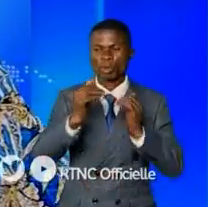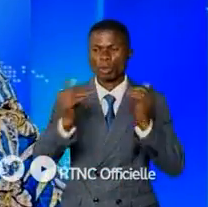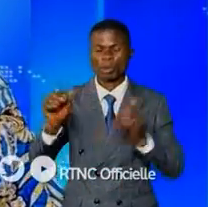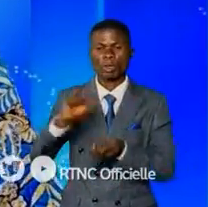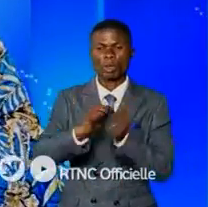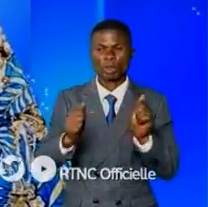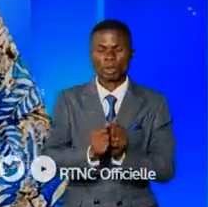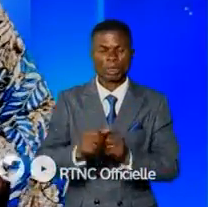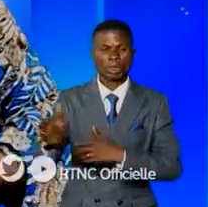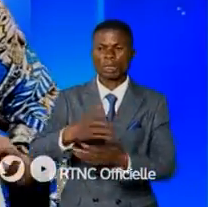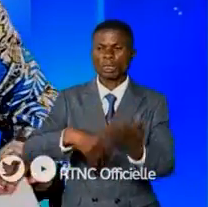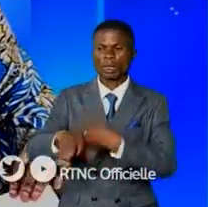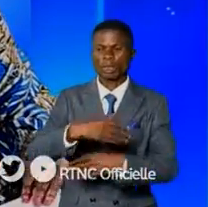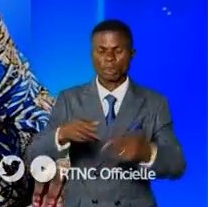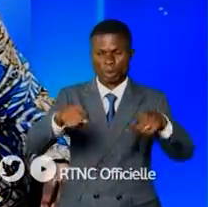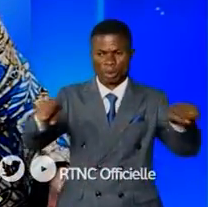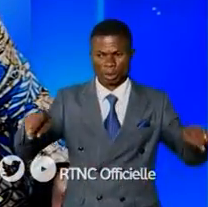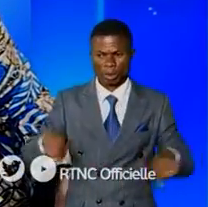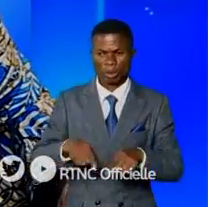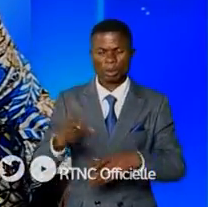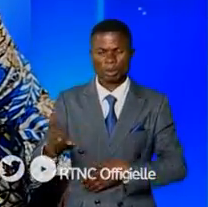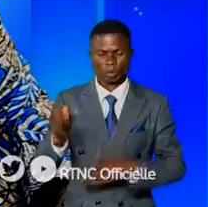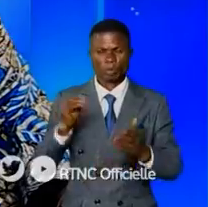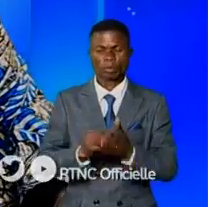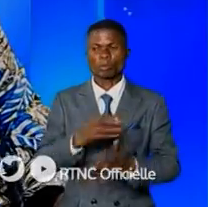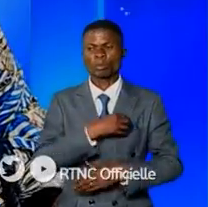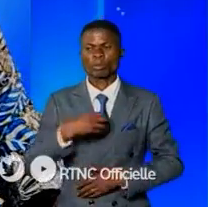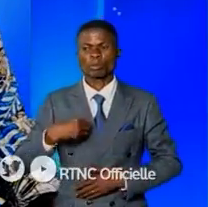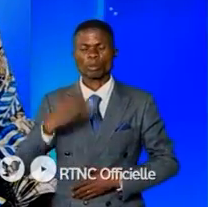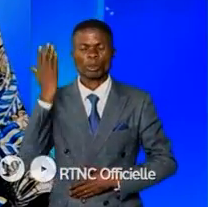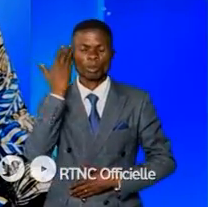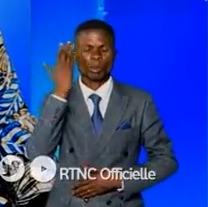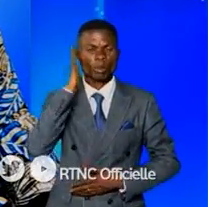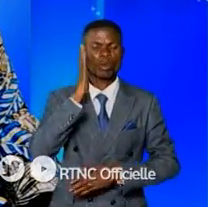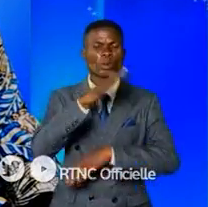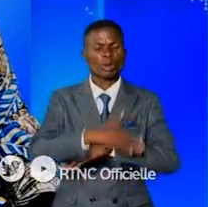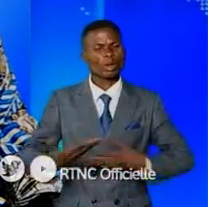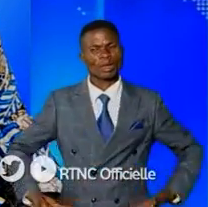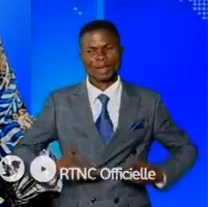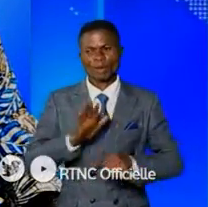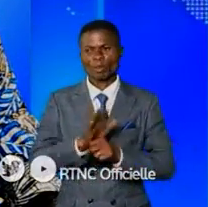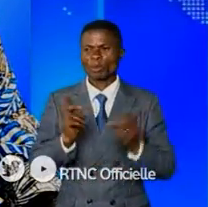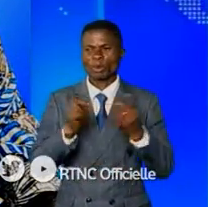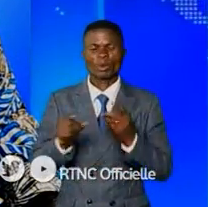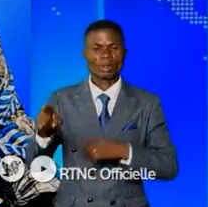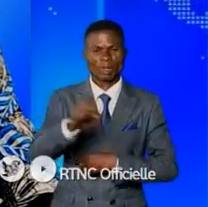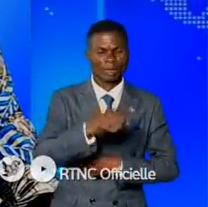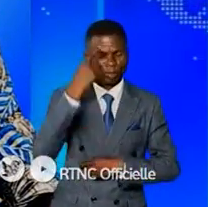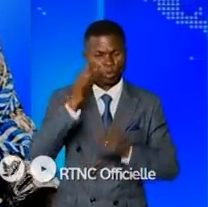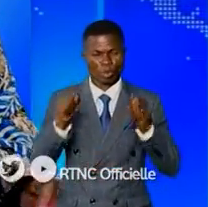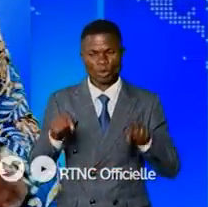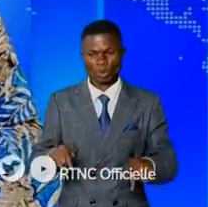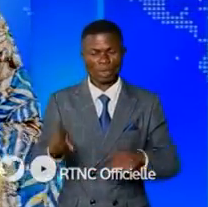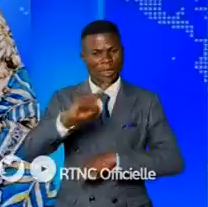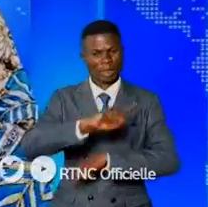l'occupation anarchique de ces sites. Encore une fois, mesdames et messieurs, bonsoir. Très heureuse de vous retrouver pour ce journal.